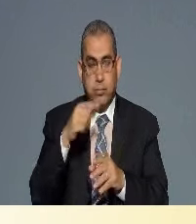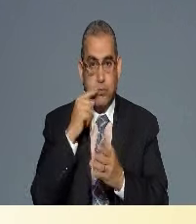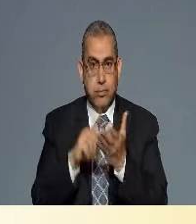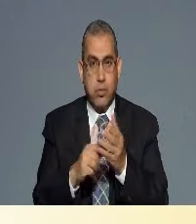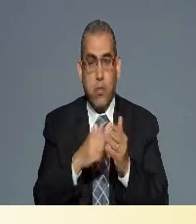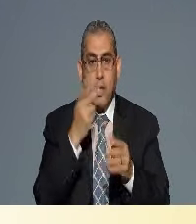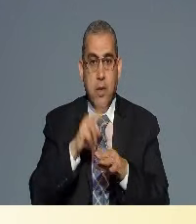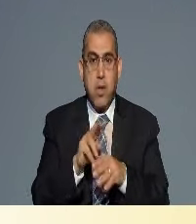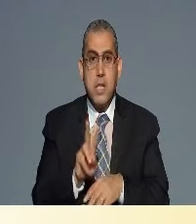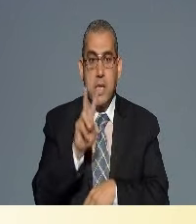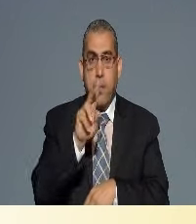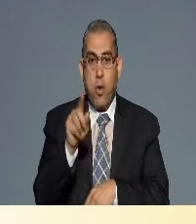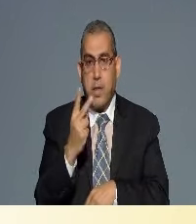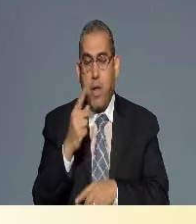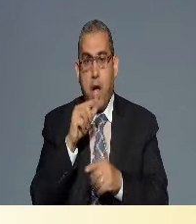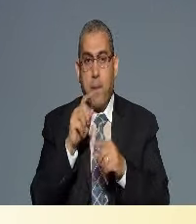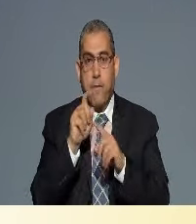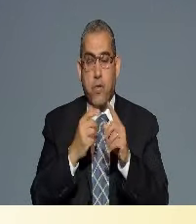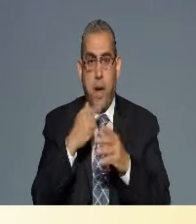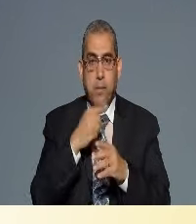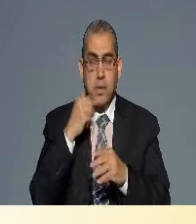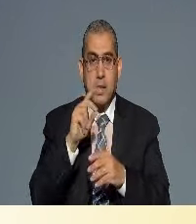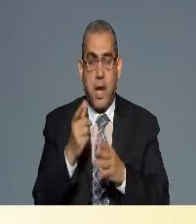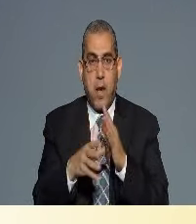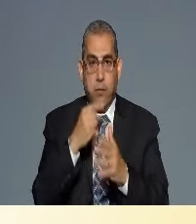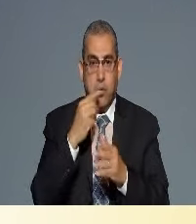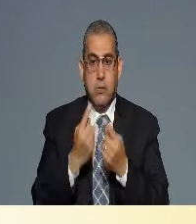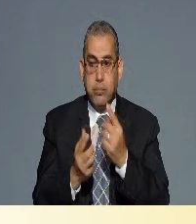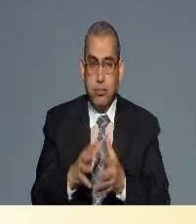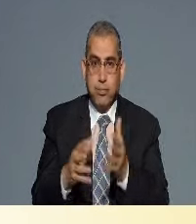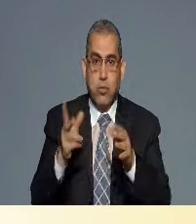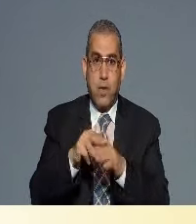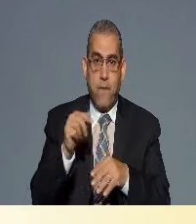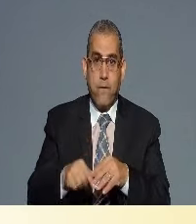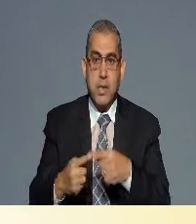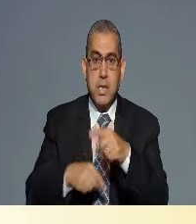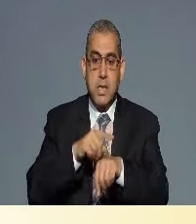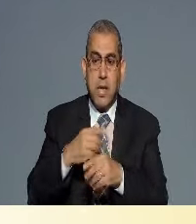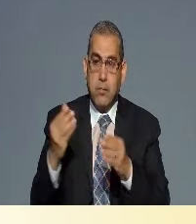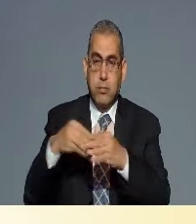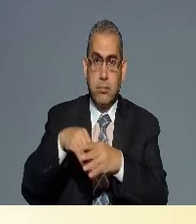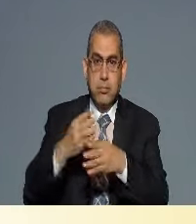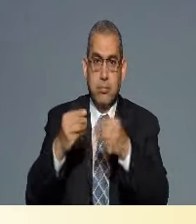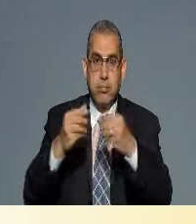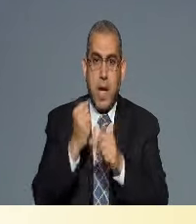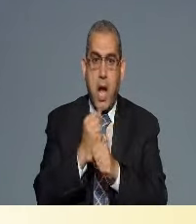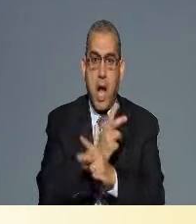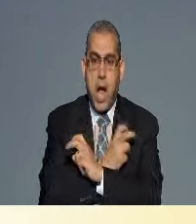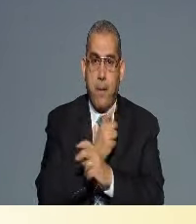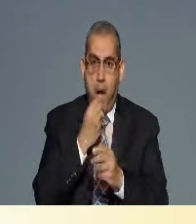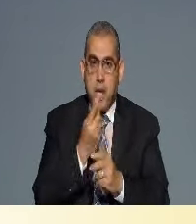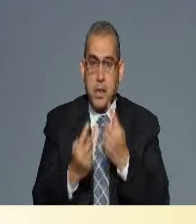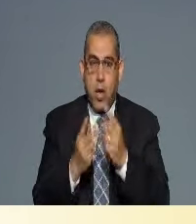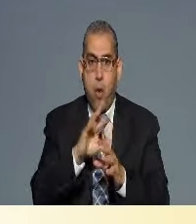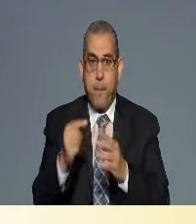عن 7.2 طن ساعة خط إنتاج. وإحنا هنا فندم هنسلط الضوء على حتة بس ستك، حجم تجارة